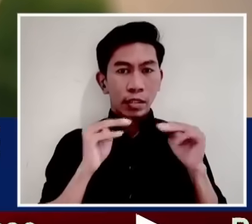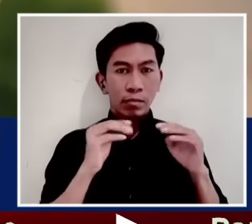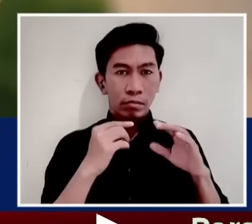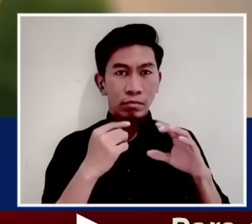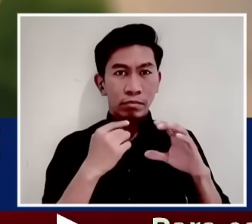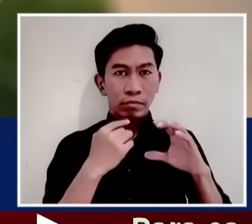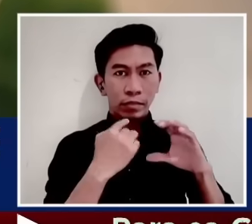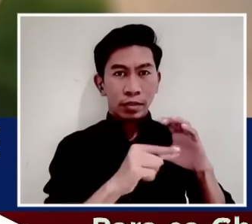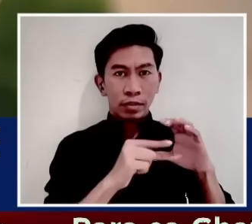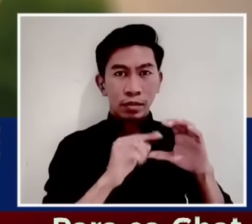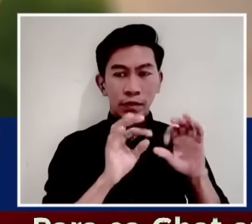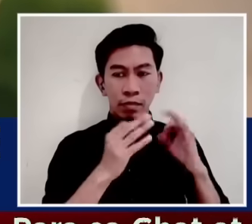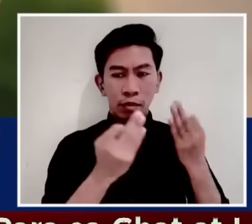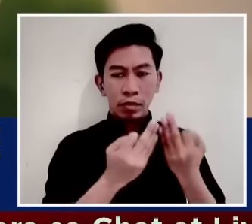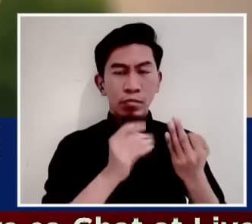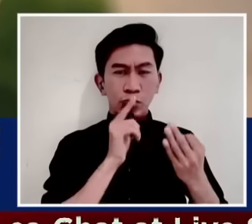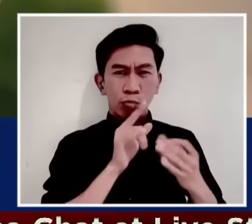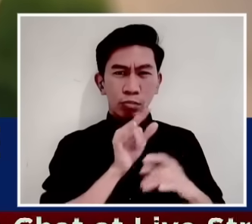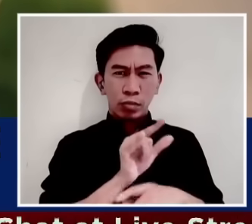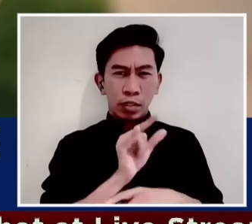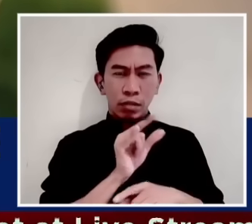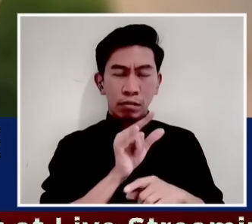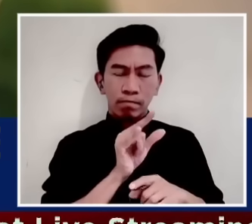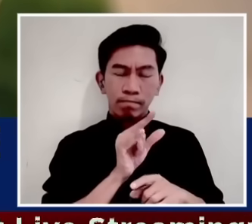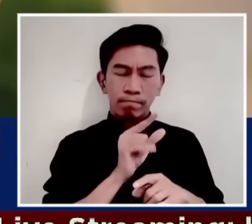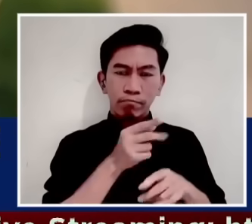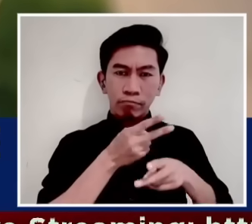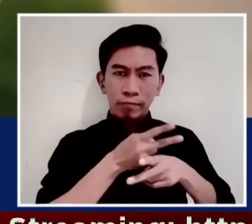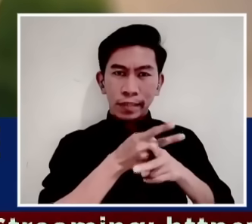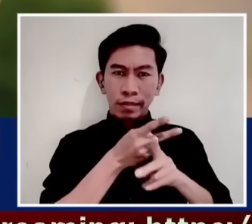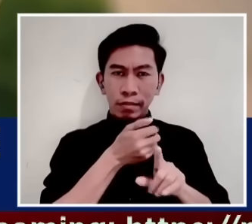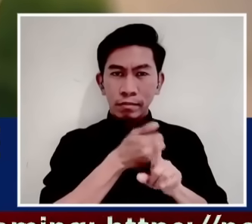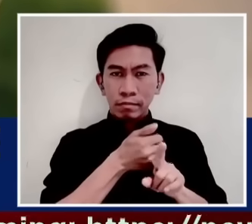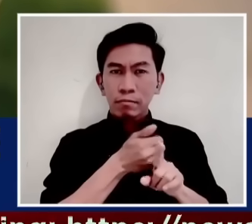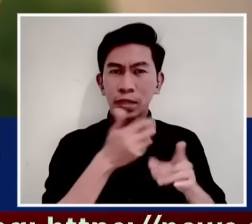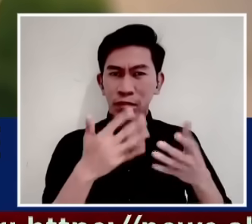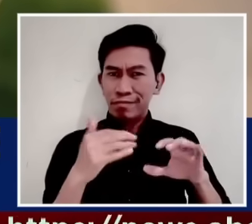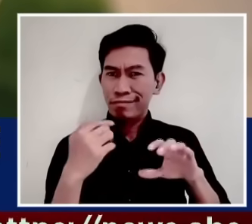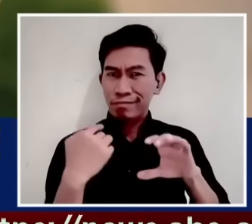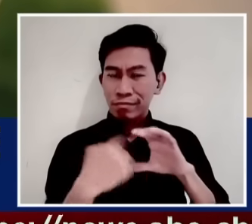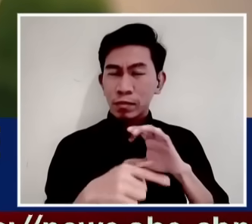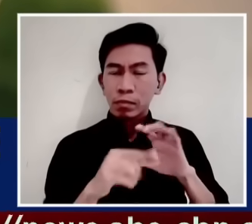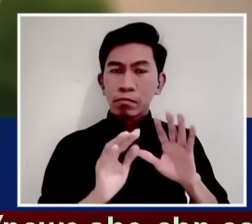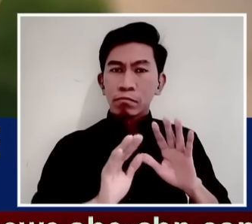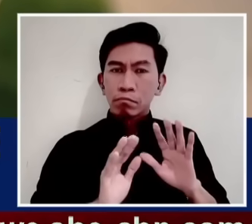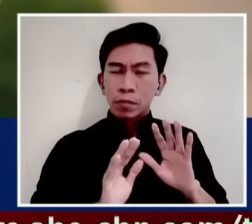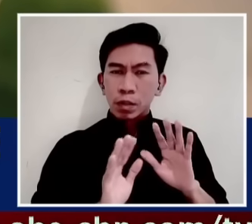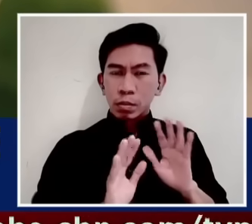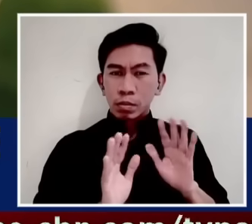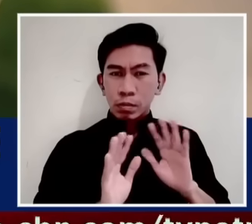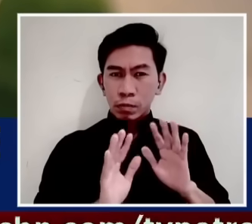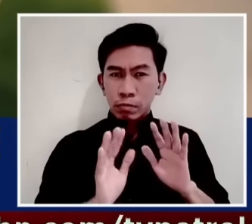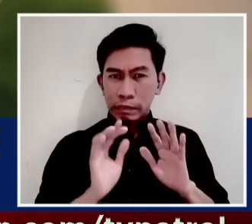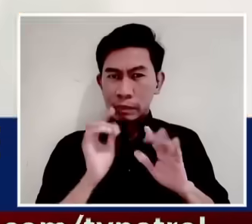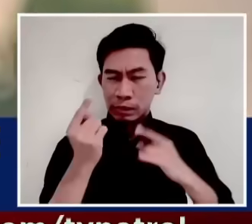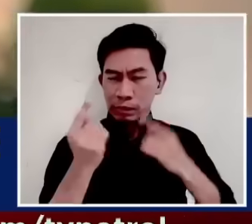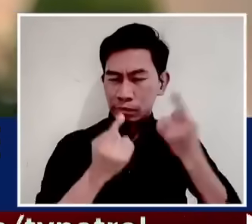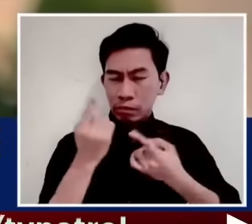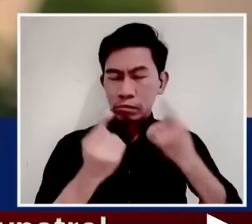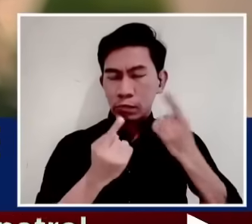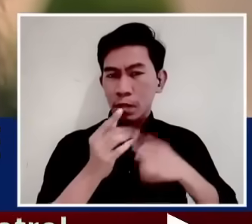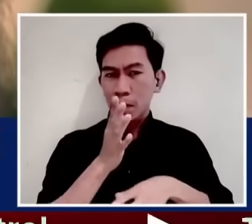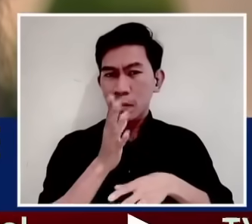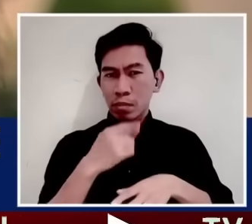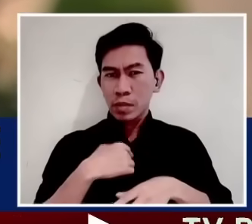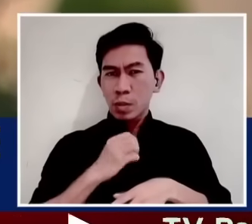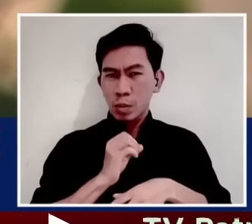anak, mahal na mahal ko kayo, ingatan niyo yung sarili niyo. Huwag niyong isipin si mama, okay lang ako, doon